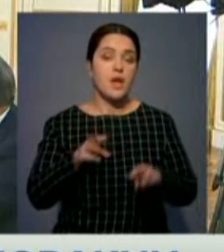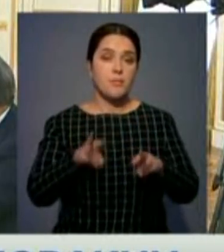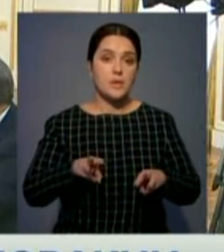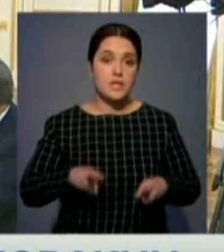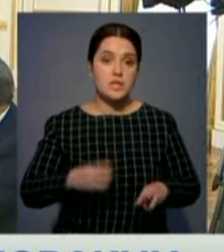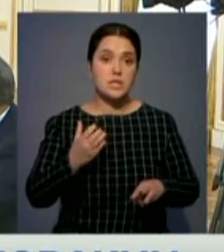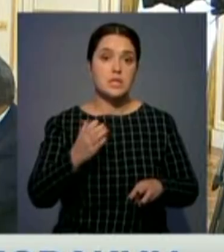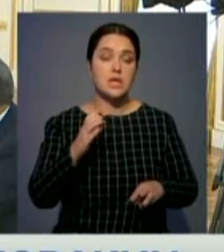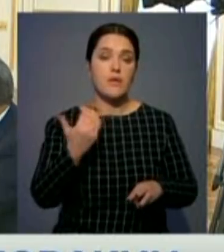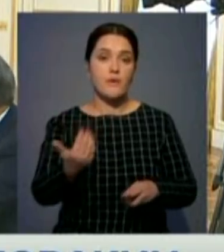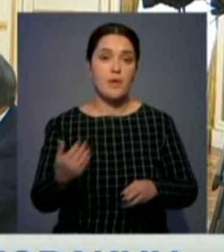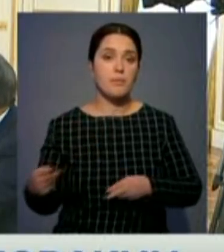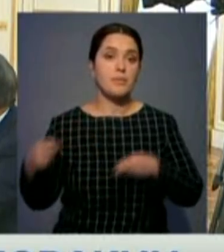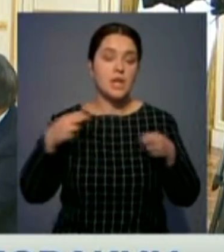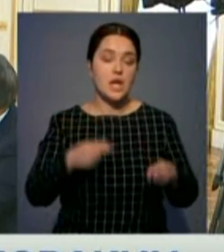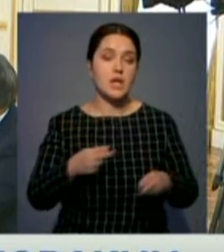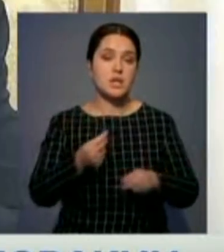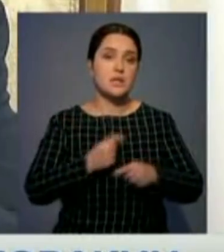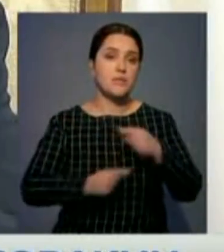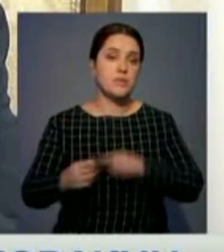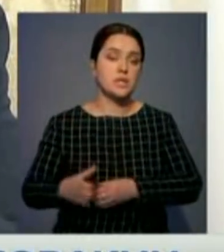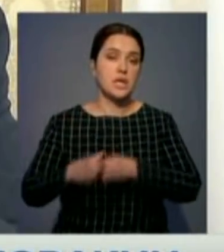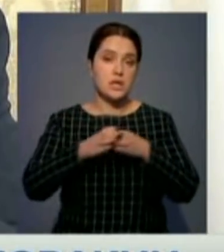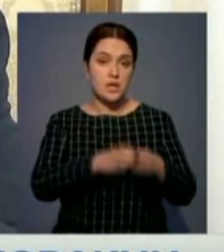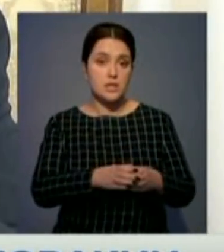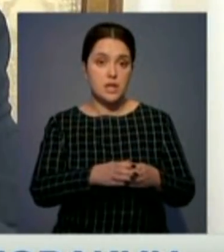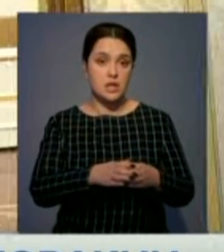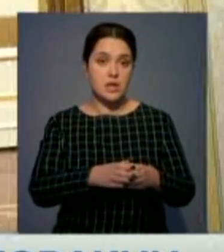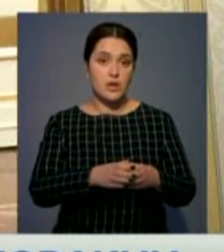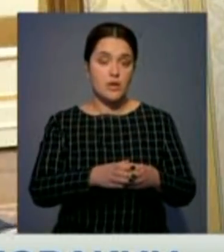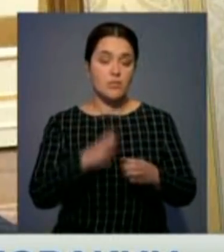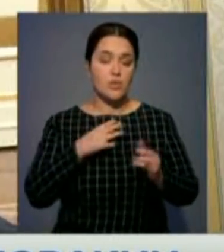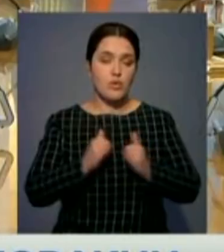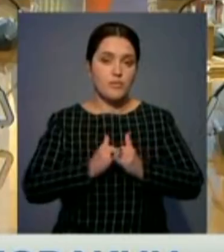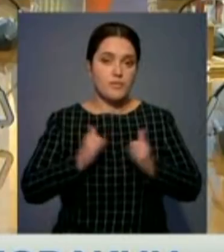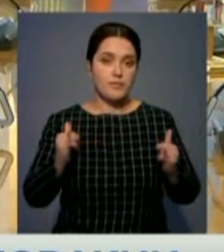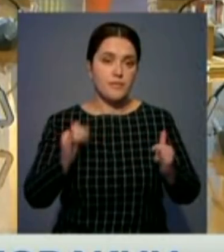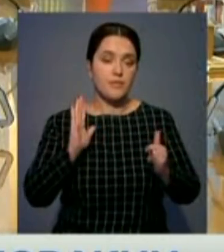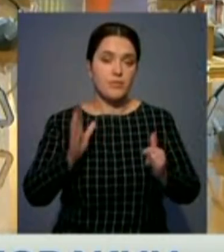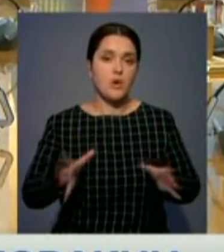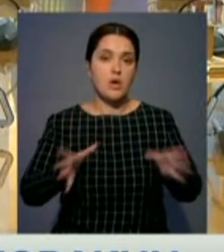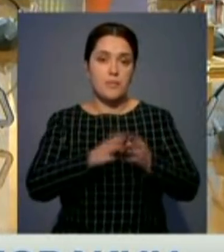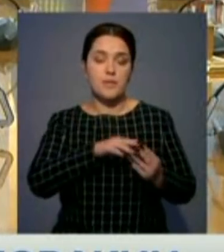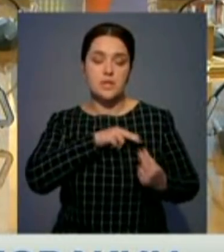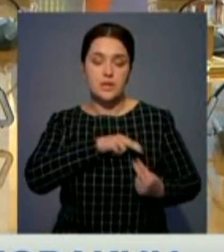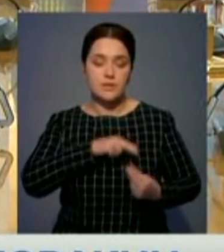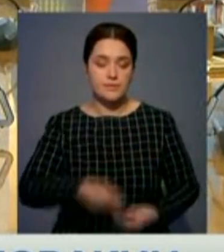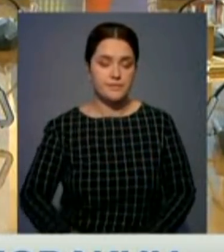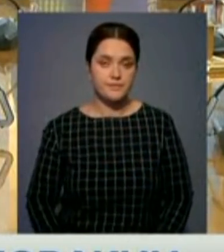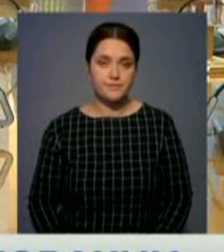приехали бизнес-делегация, и это даст новый толчок нашим отношениям. Дякуємо, пан